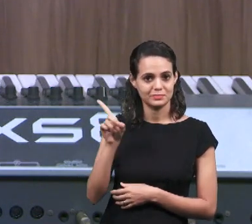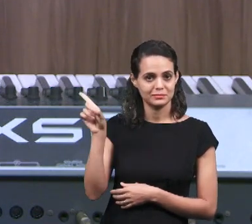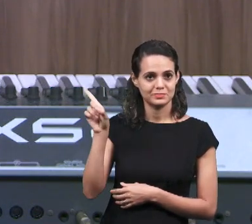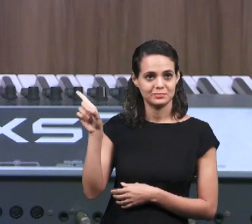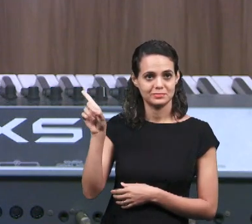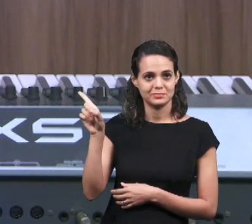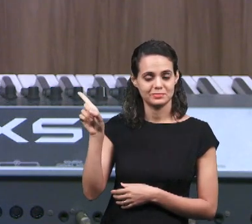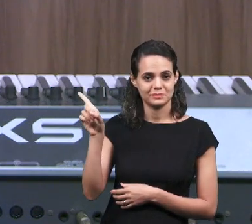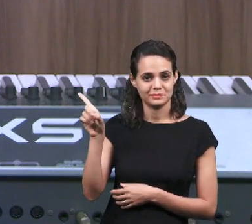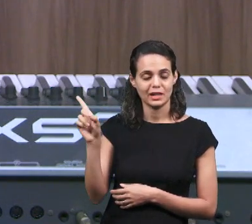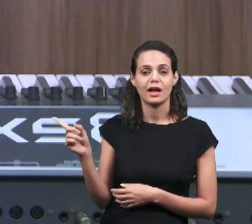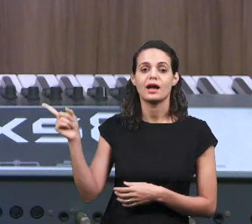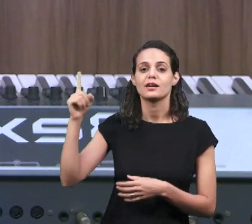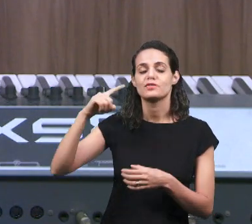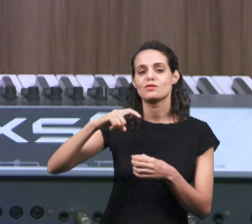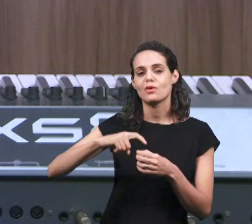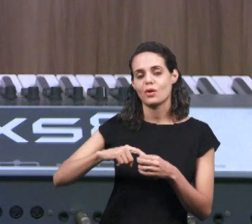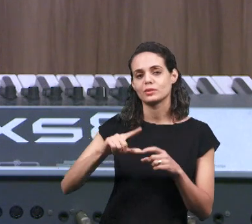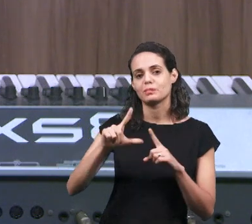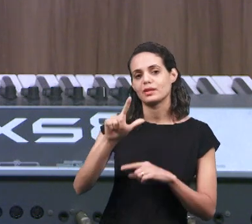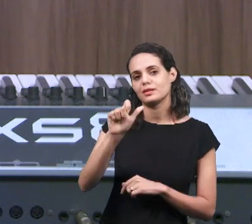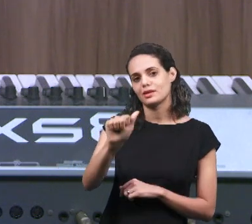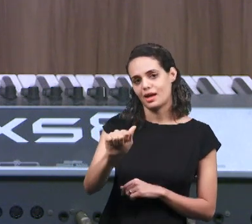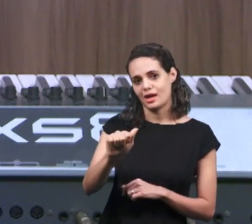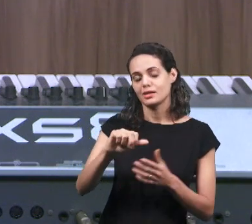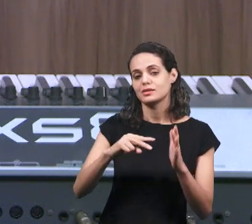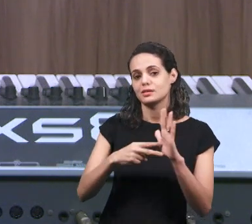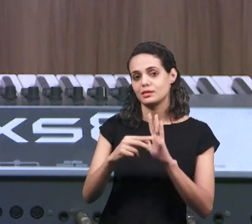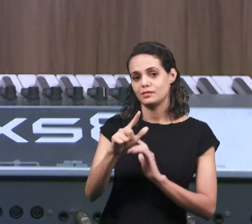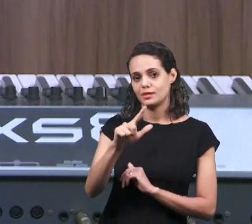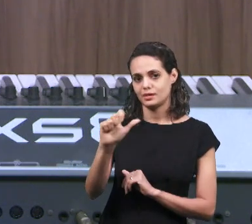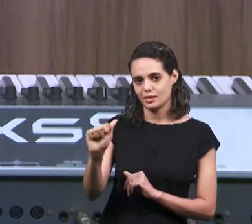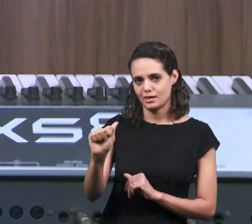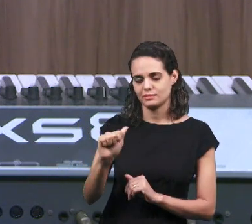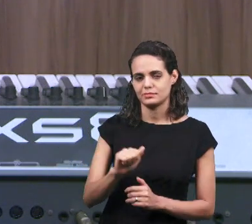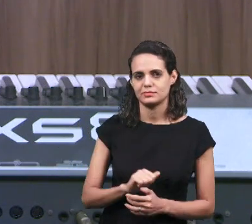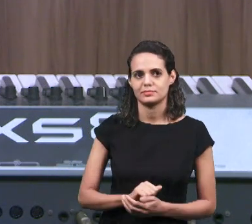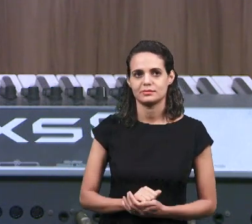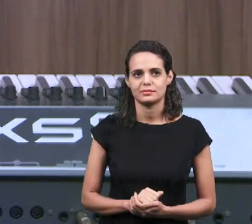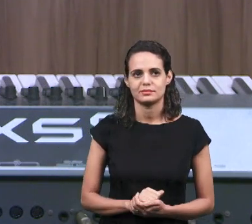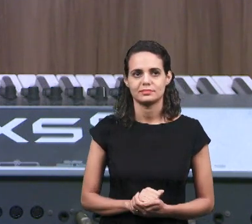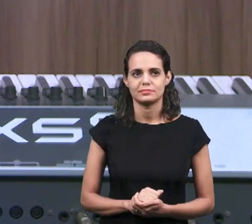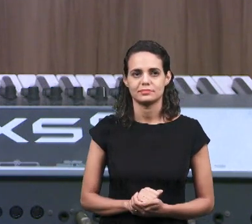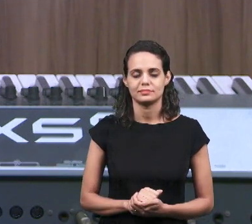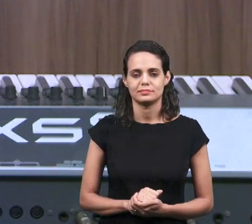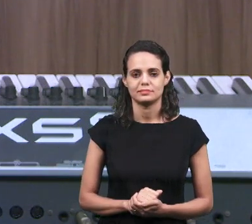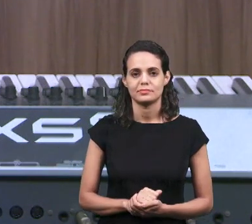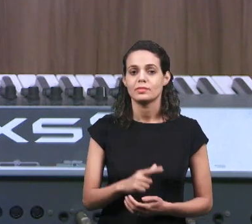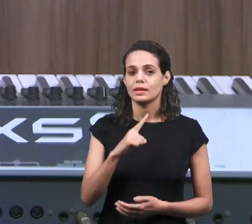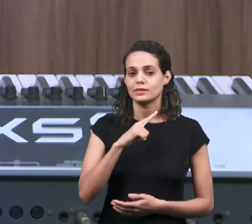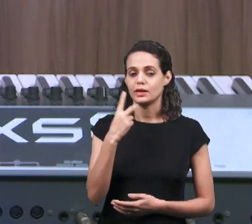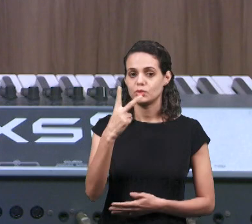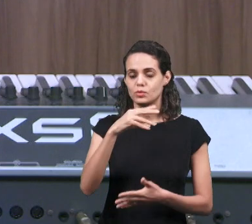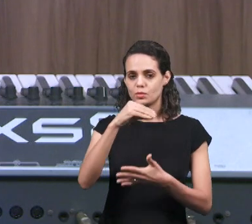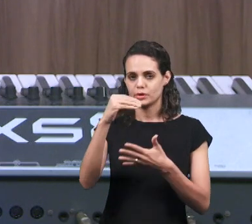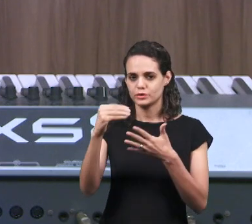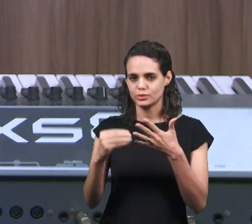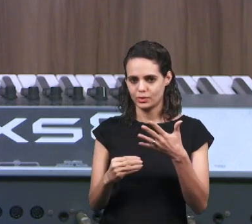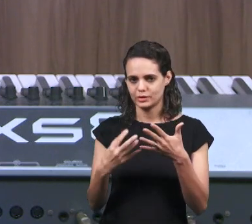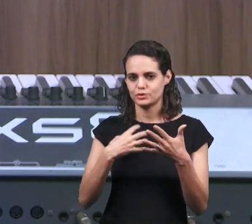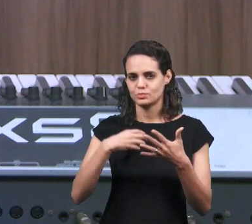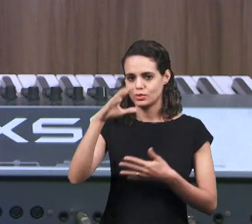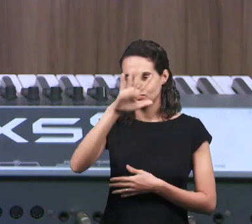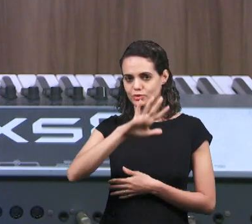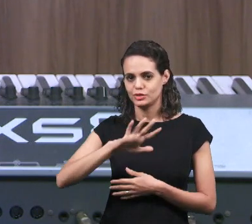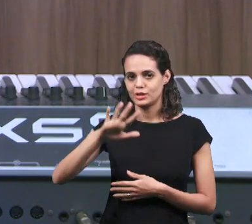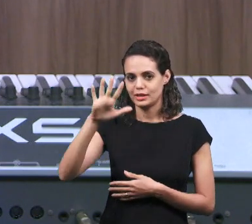Que veio e lá, não vem o Lá. Aí, a gente... Quando ele há duas cifras universais, on prend